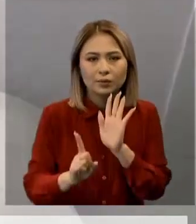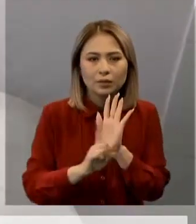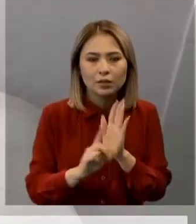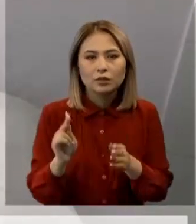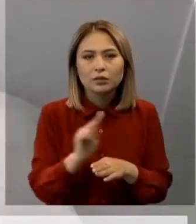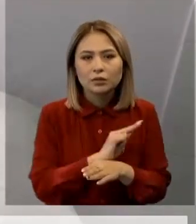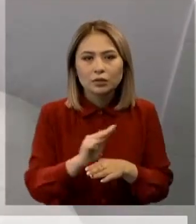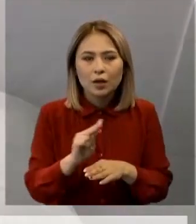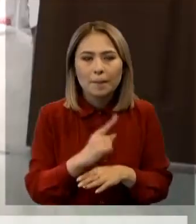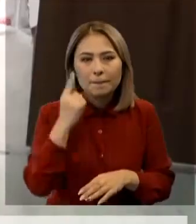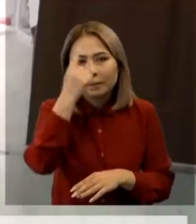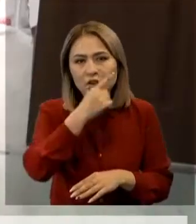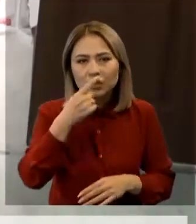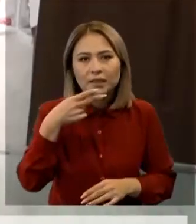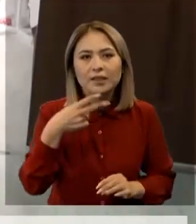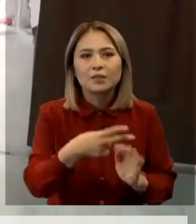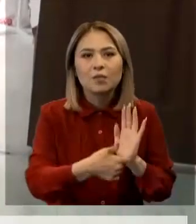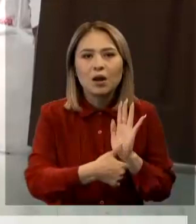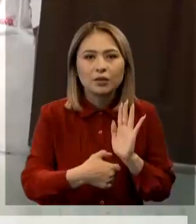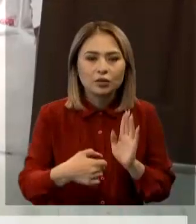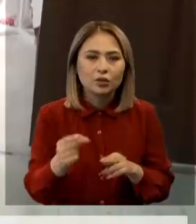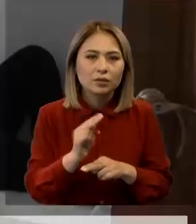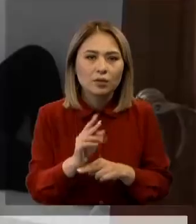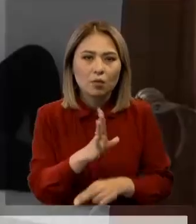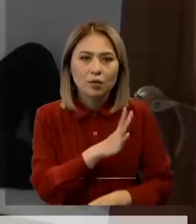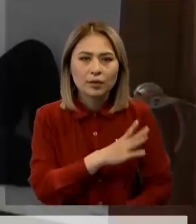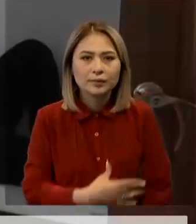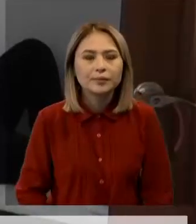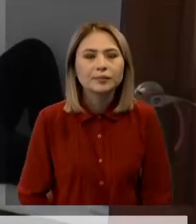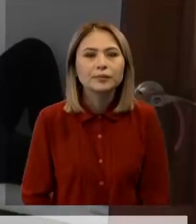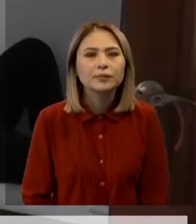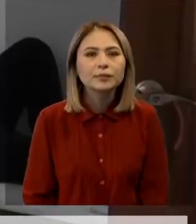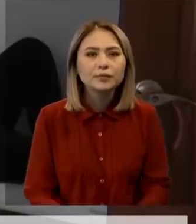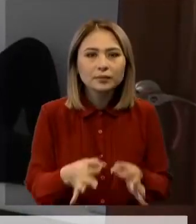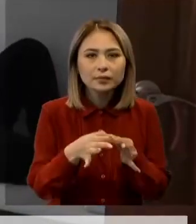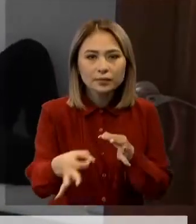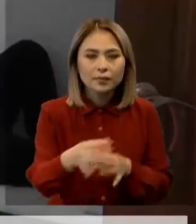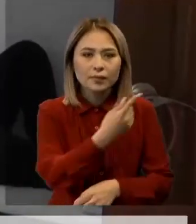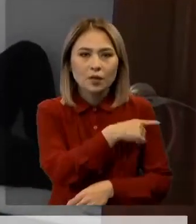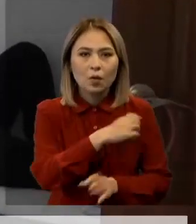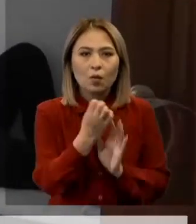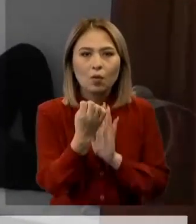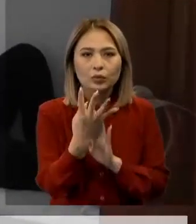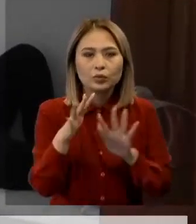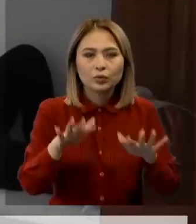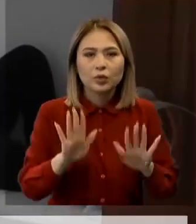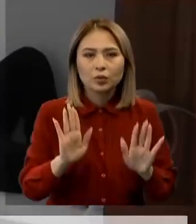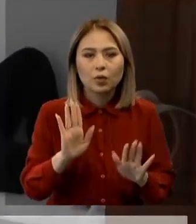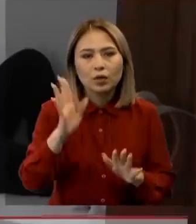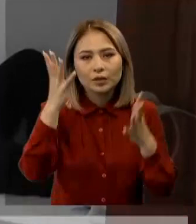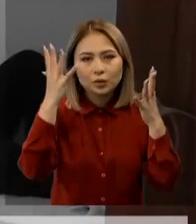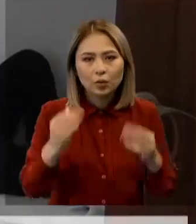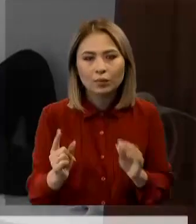жетімді. Ал бір жылда 2600 науқас ем алған. Аудандағы емханада 14 орынды осы күндізгі стационар ғана бар.